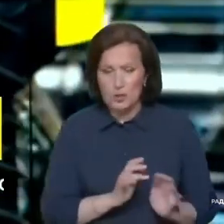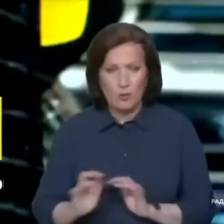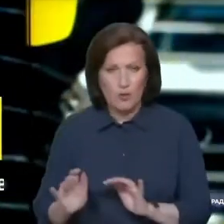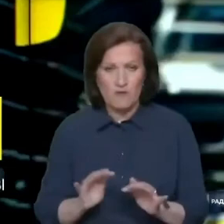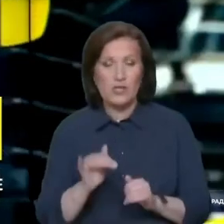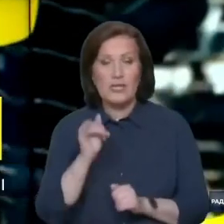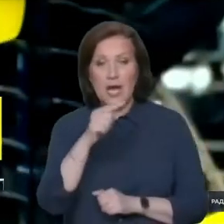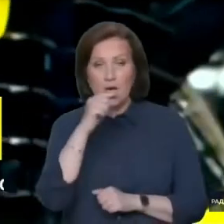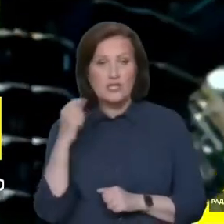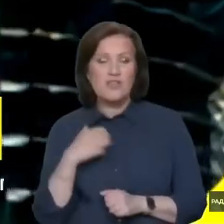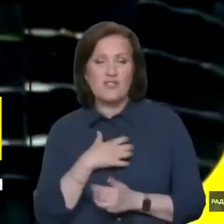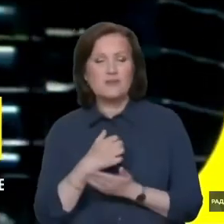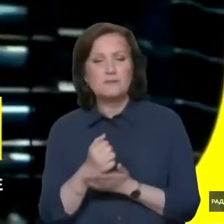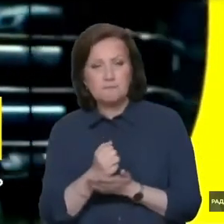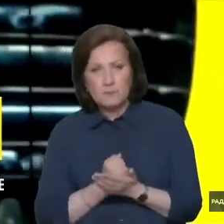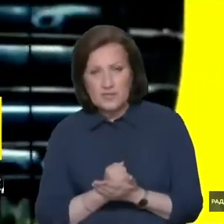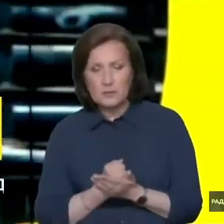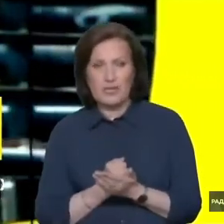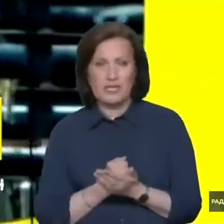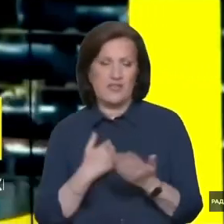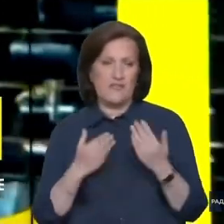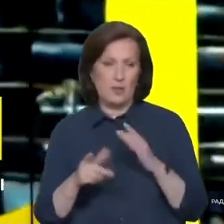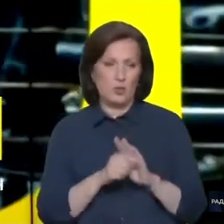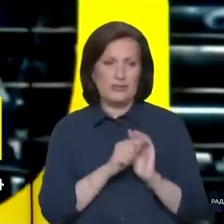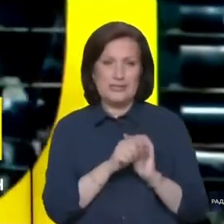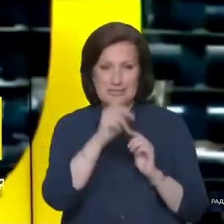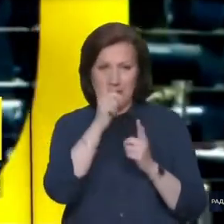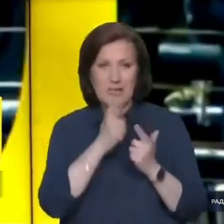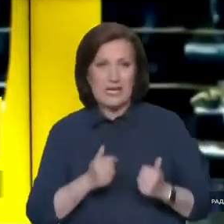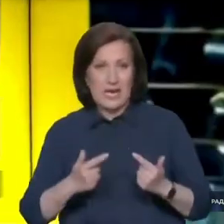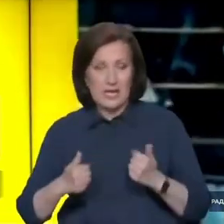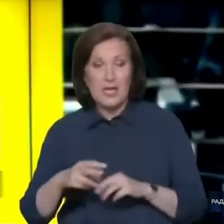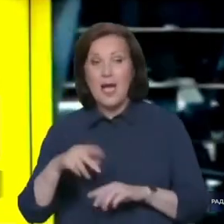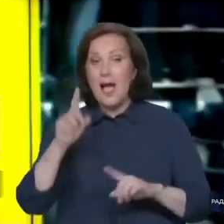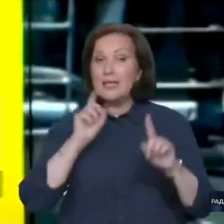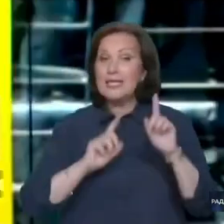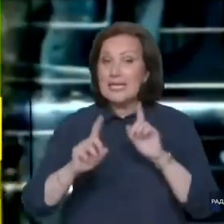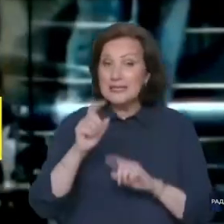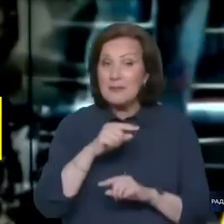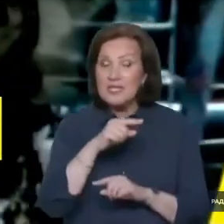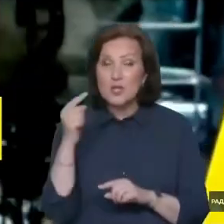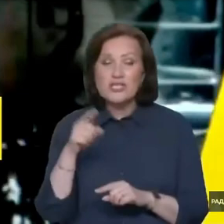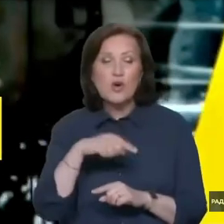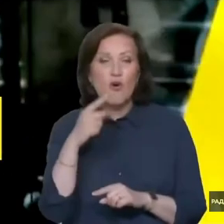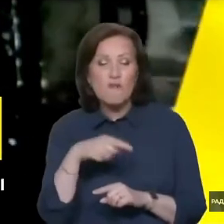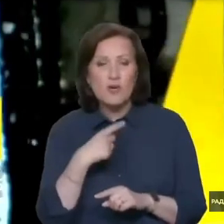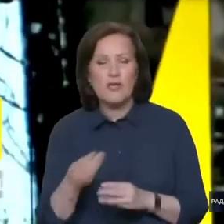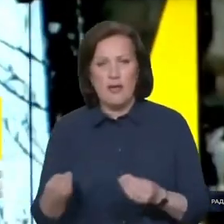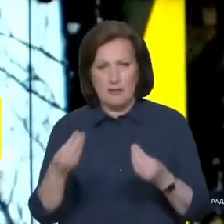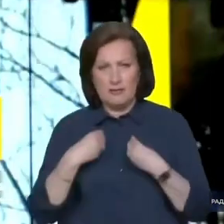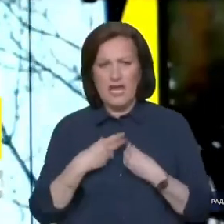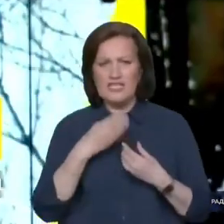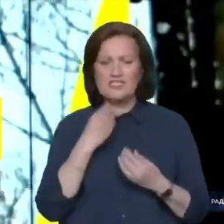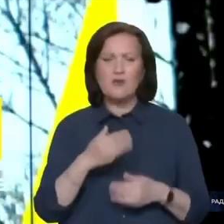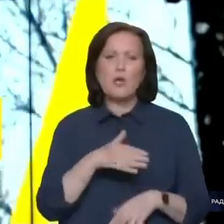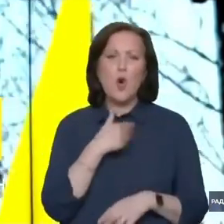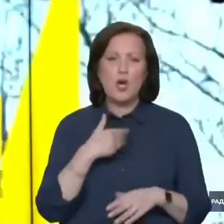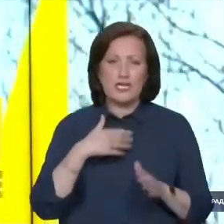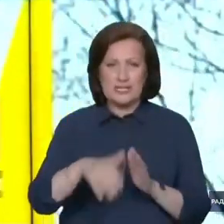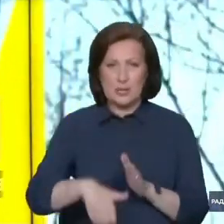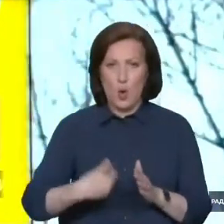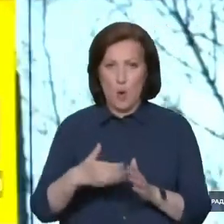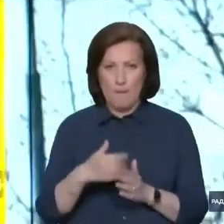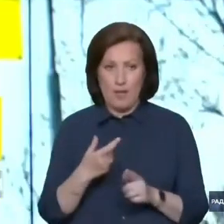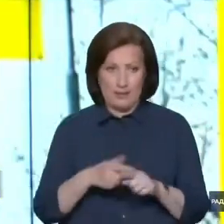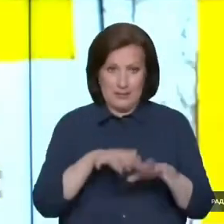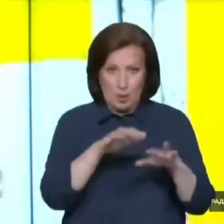Росії важливо зберегти відносини з цими країнами. Але, знову ж таки, на саміті Росія більше всього говорила, дайте нам свої корисні копалини. Ну, це ж